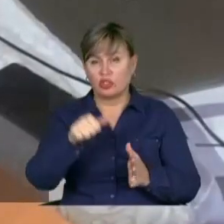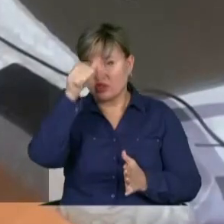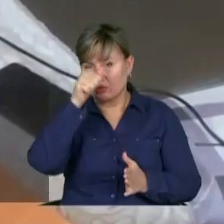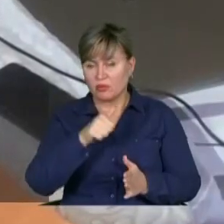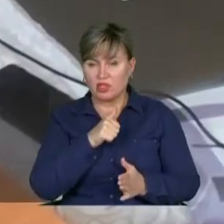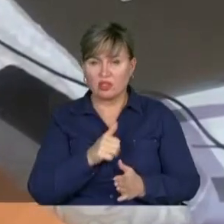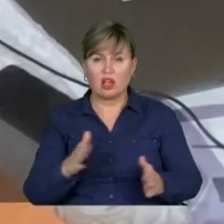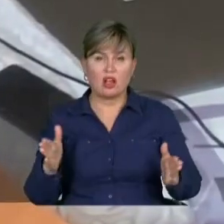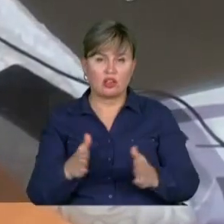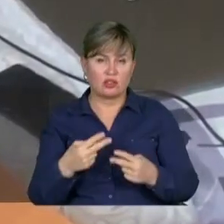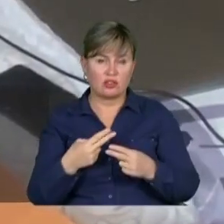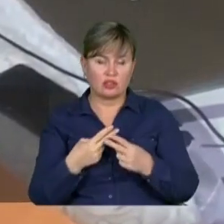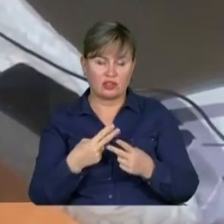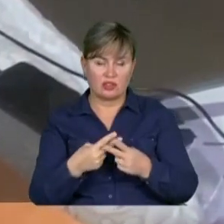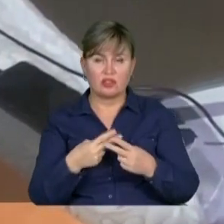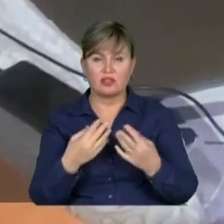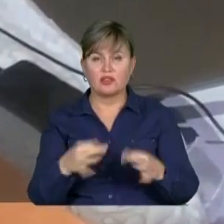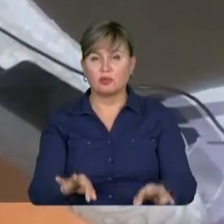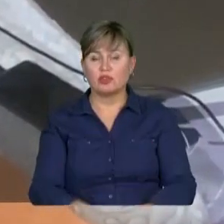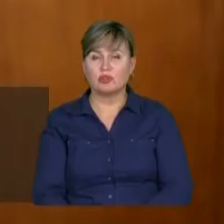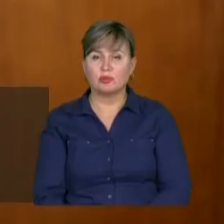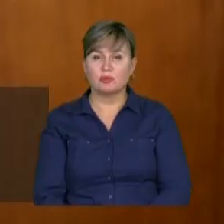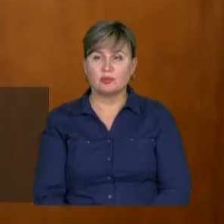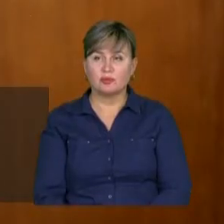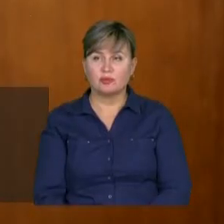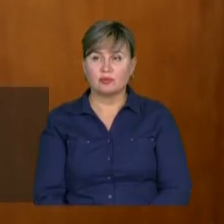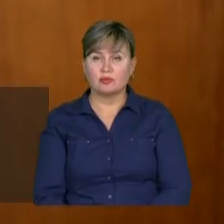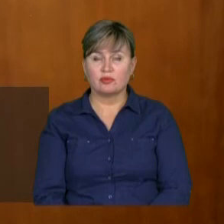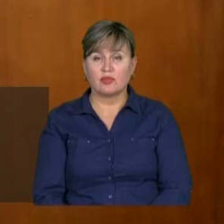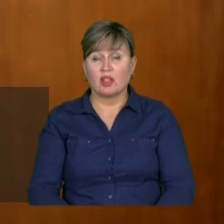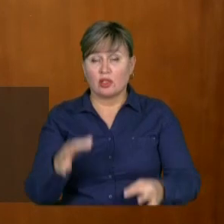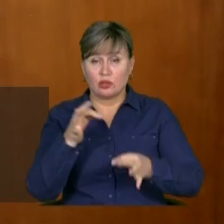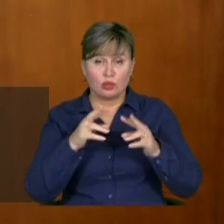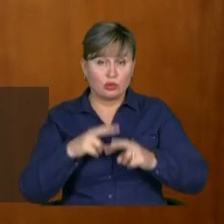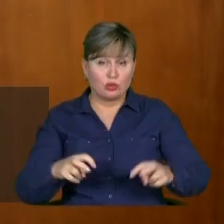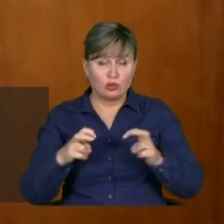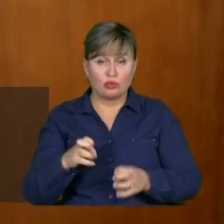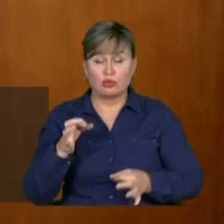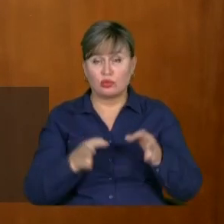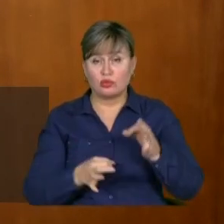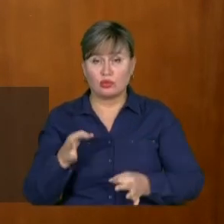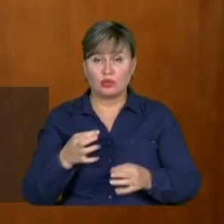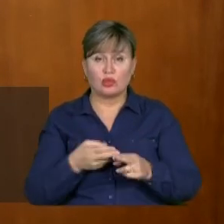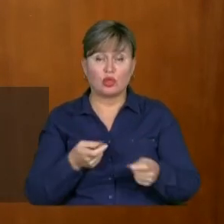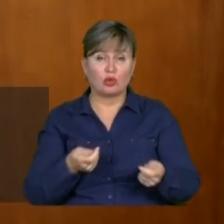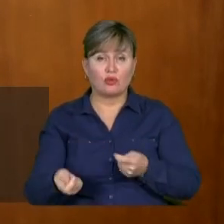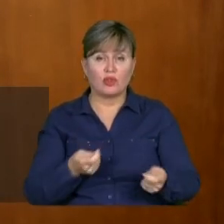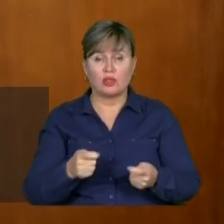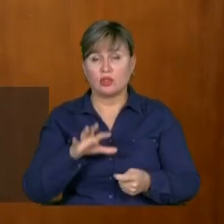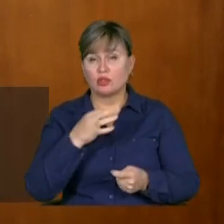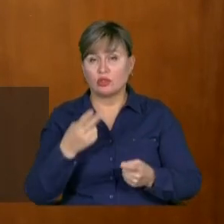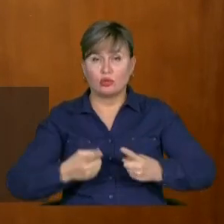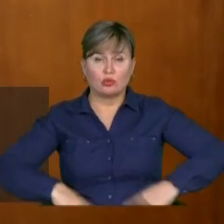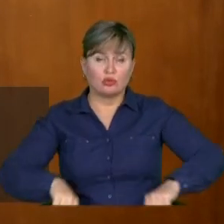3 годам и 6 месяцам ограничения свободы. В ходе досудебного расследования и в суде экс-руководитель социального